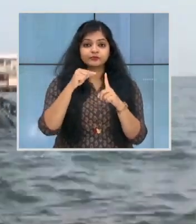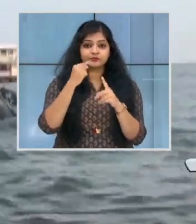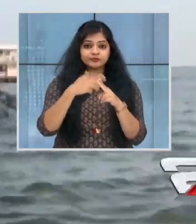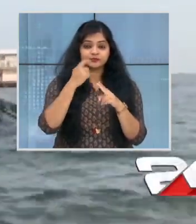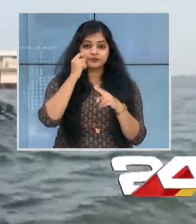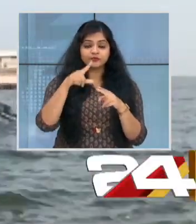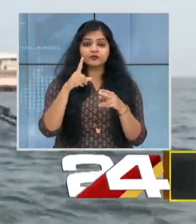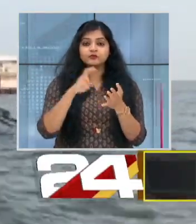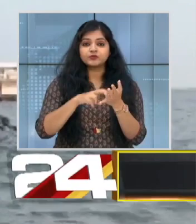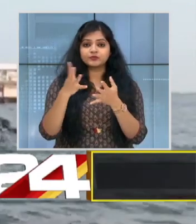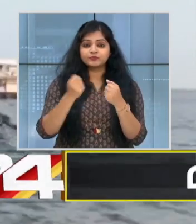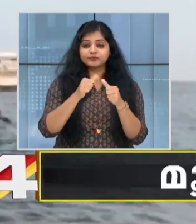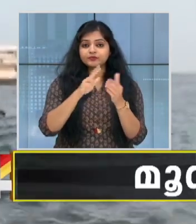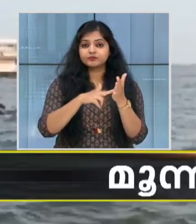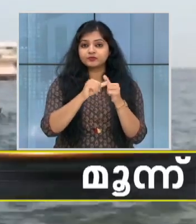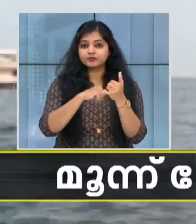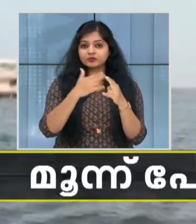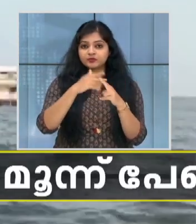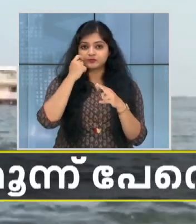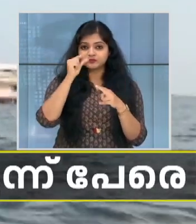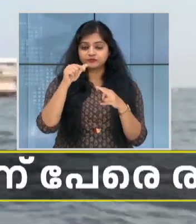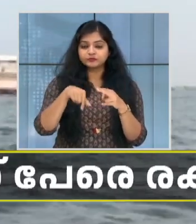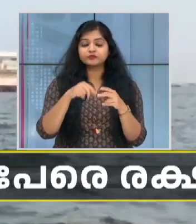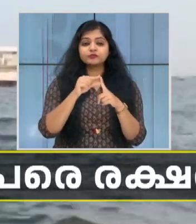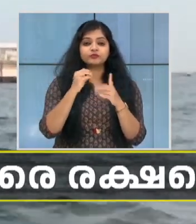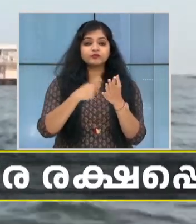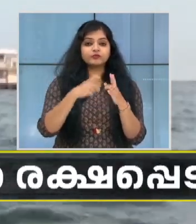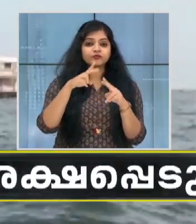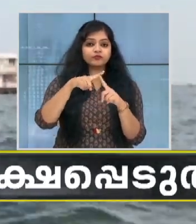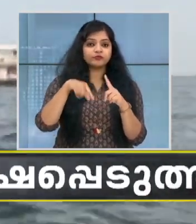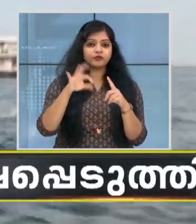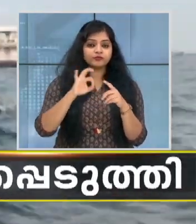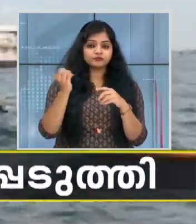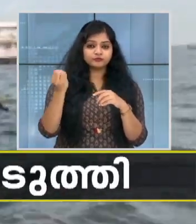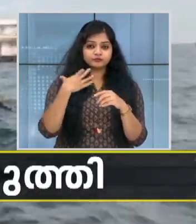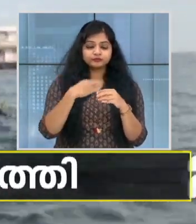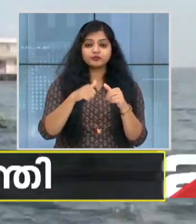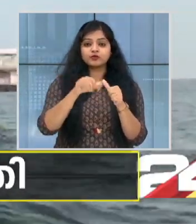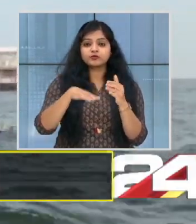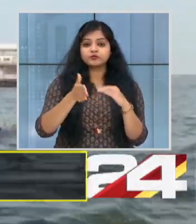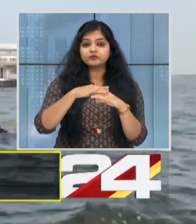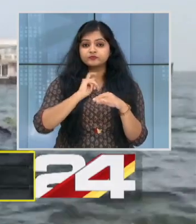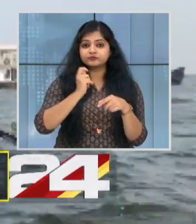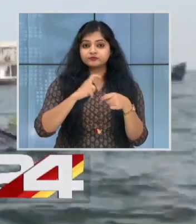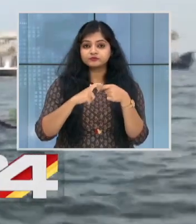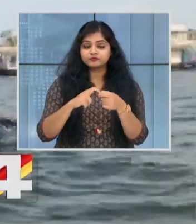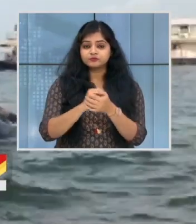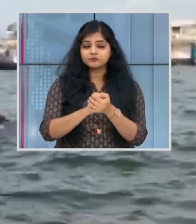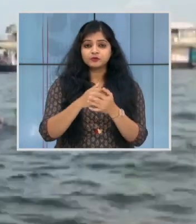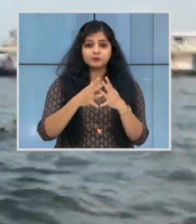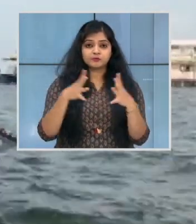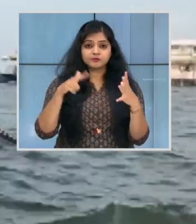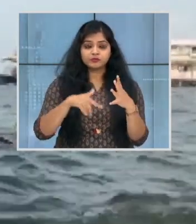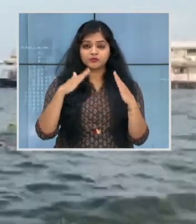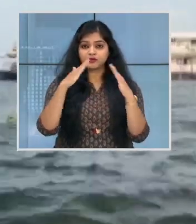വാടകയ്ക്കെടുത്തത് അനസ് എന്നയാളാണെന്നും പോർട്ട് ഓഫീസർ 24നോട് പറഞ്ഞു. മനീഷ് മഹിപാൽ നൽകും കൂടുതൽ വിശദാംശങ്ങൾ ആലപ്പുഴയിൽ നിന്നും. മനീഷ്, ഈ വലിയ ഹൗസ് ബോട്ടാണ് ഇപ്പോൾ